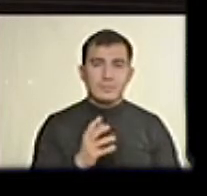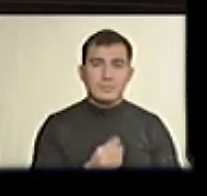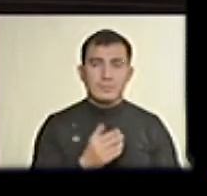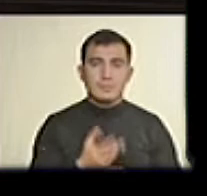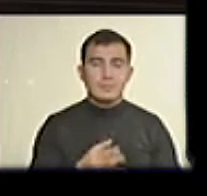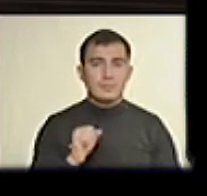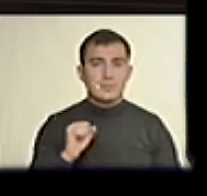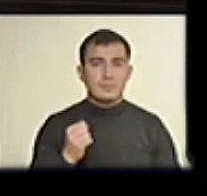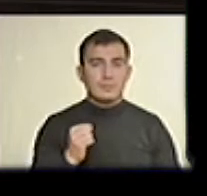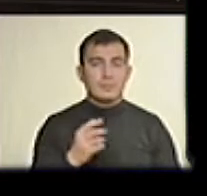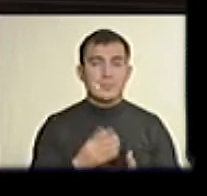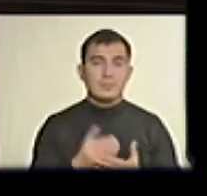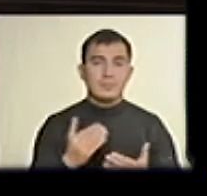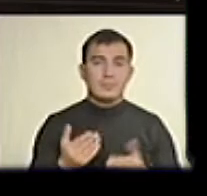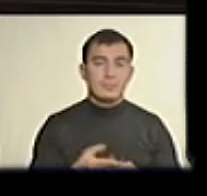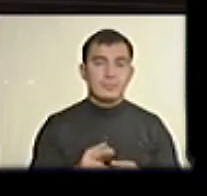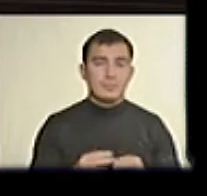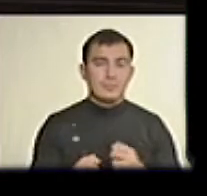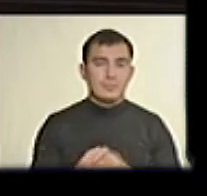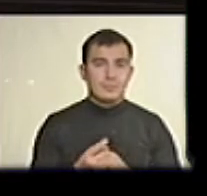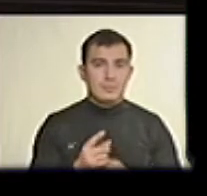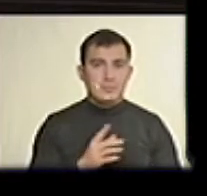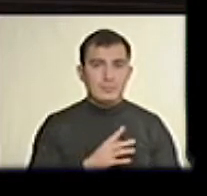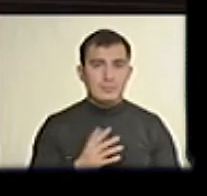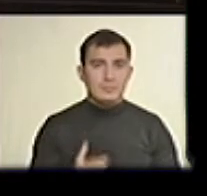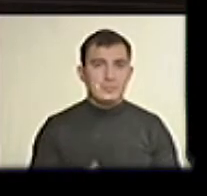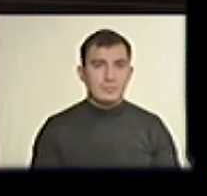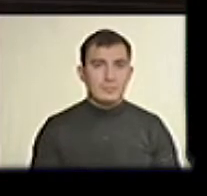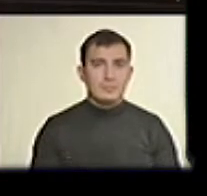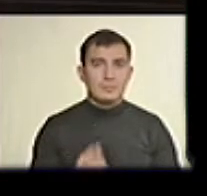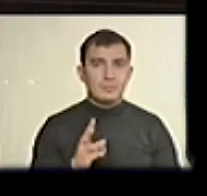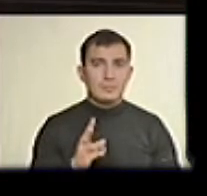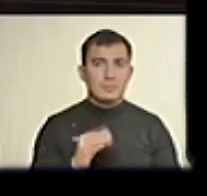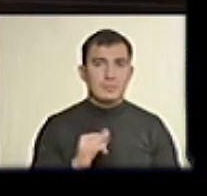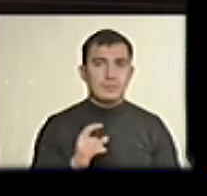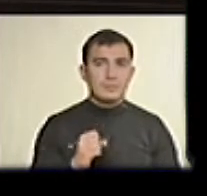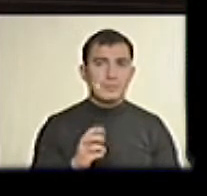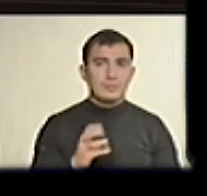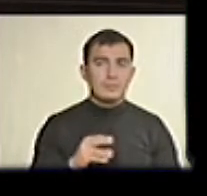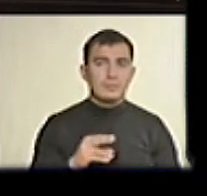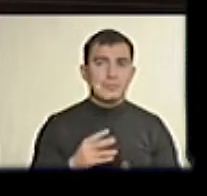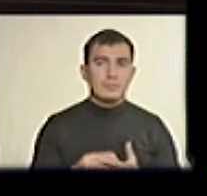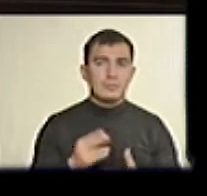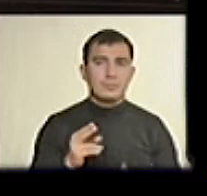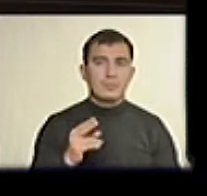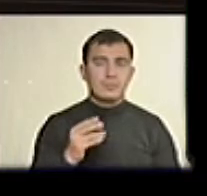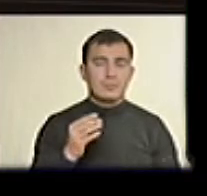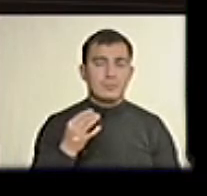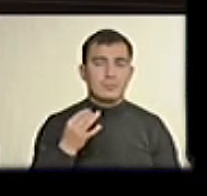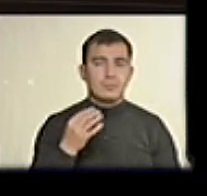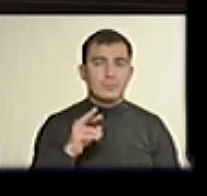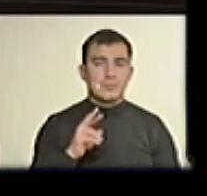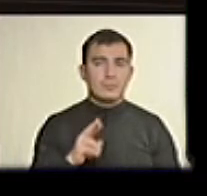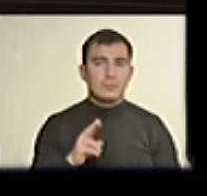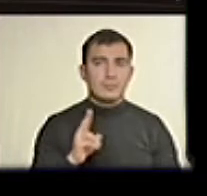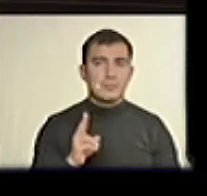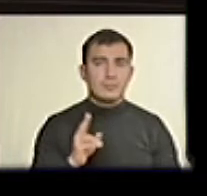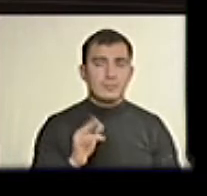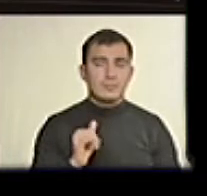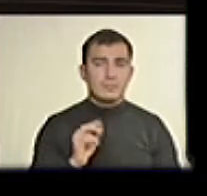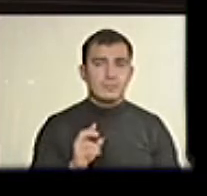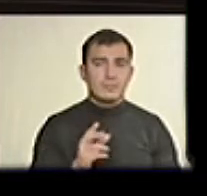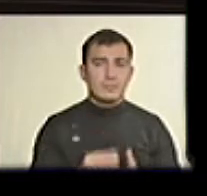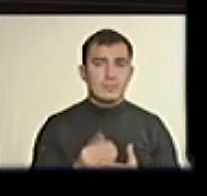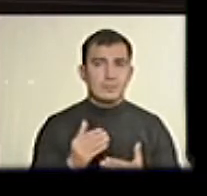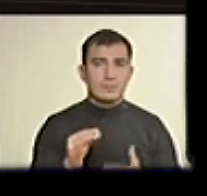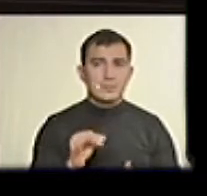adabiyotlargina shakllana oldi xolos. Bularga misol tariqasida o'sha Muhammad Yoqub ibn Doniyolbining Gulshan ul Mulk